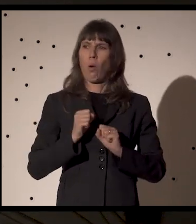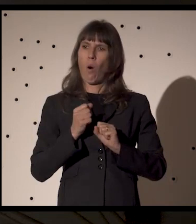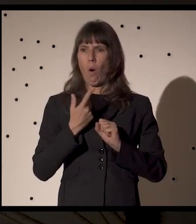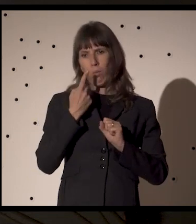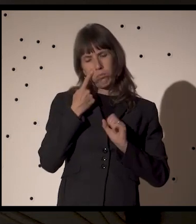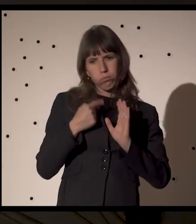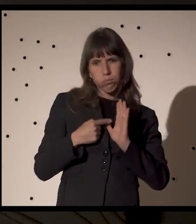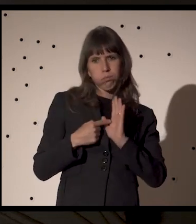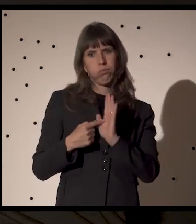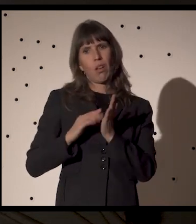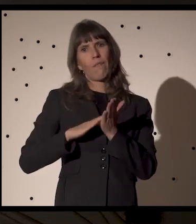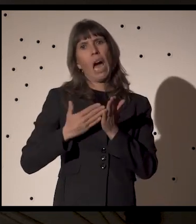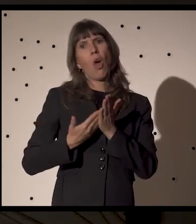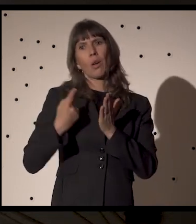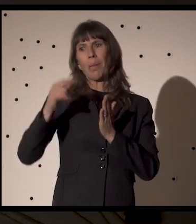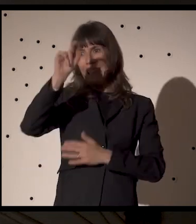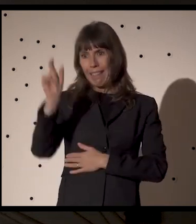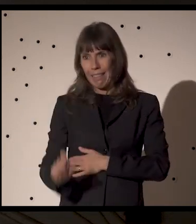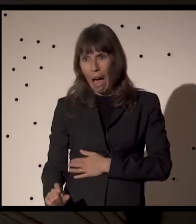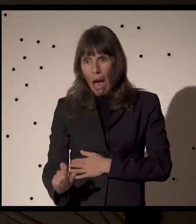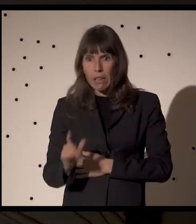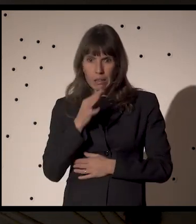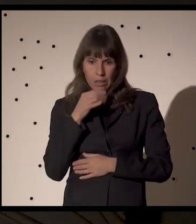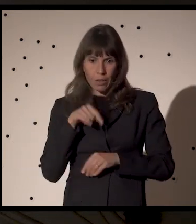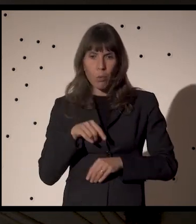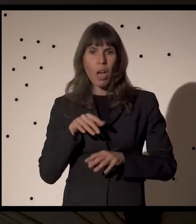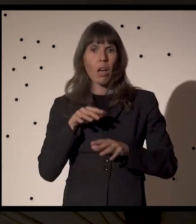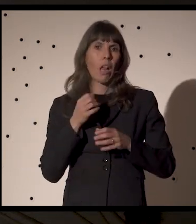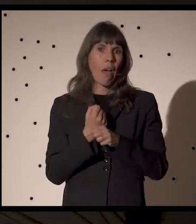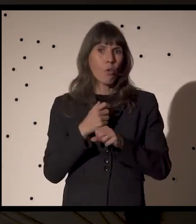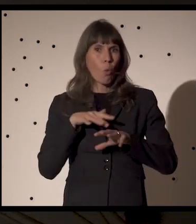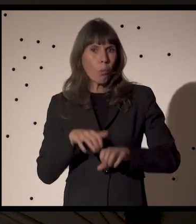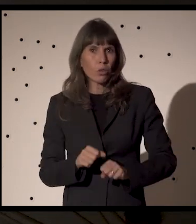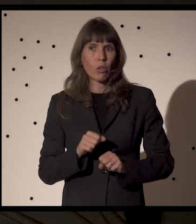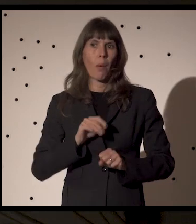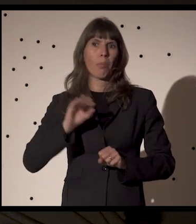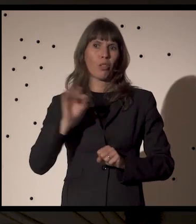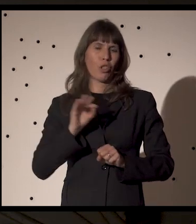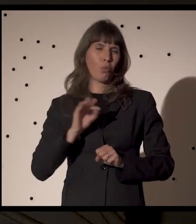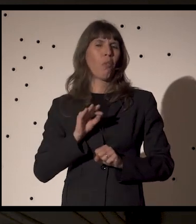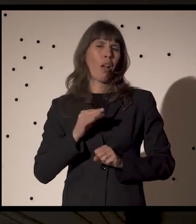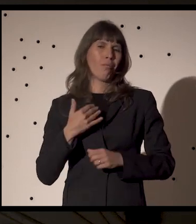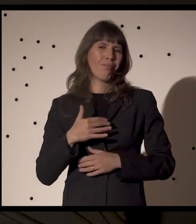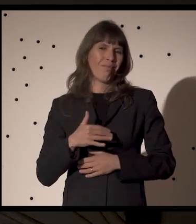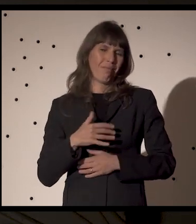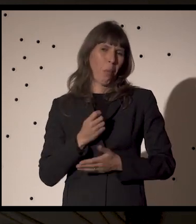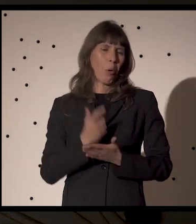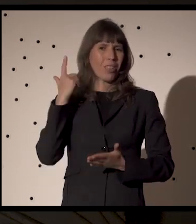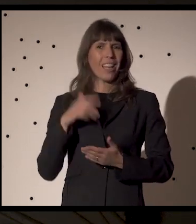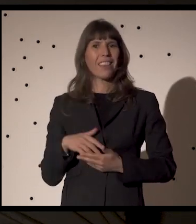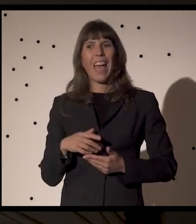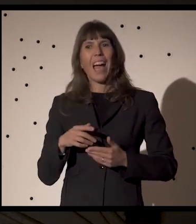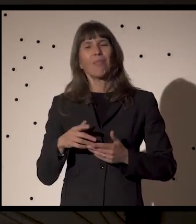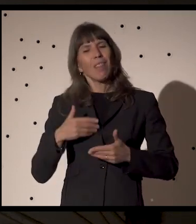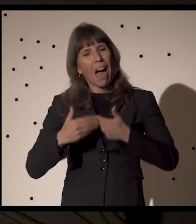che potete immaginare è estremamente significativo quindi avanti così al Piccolo Teatro Grazie a tutti Grazie